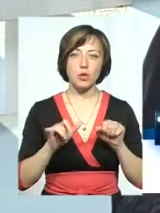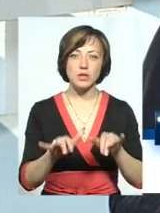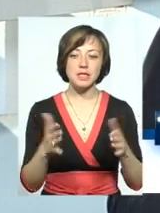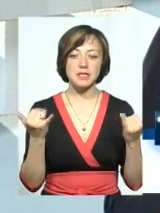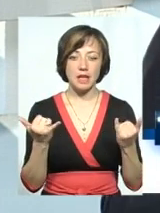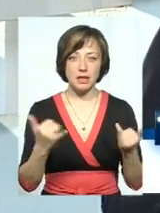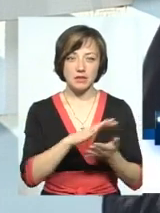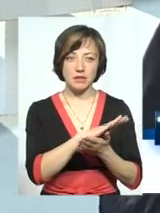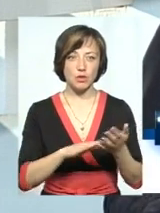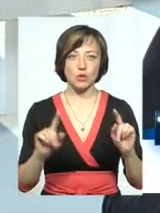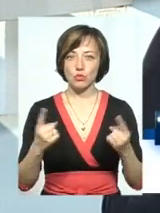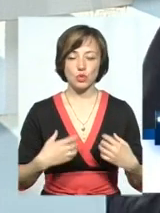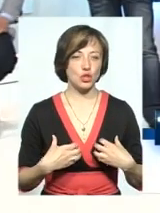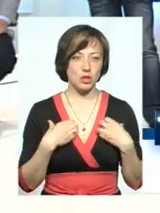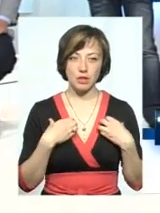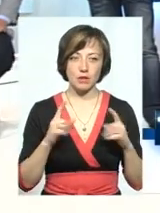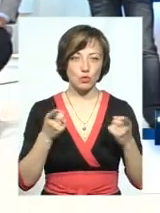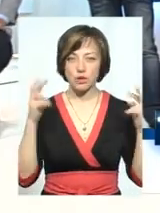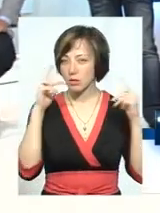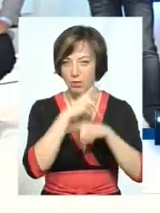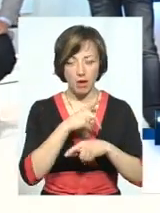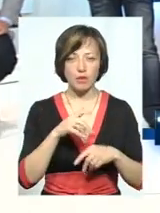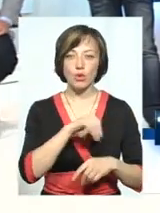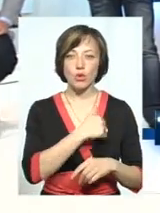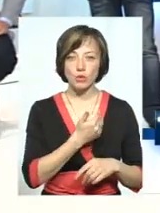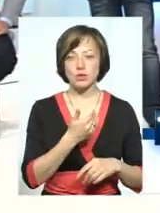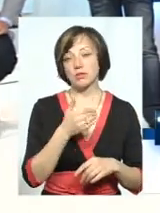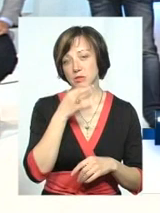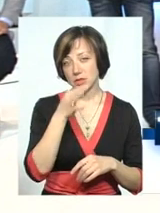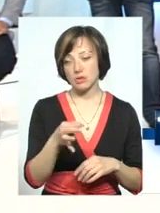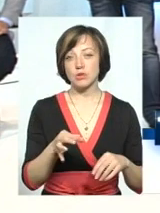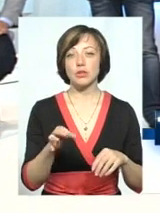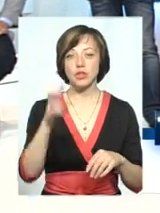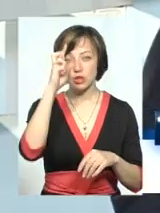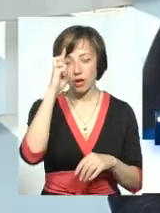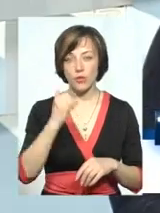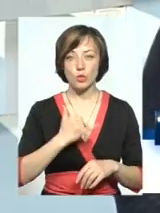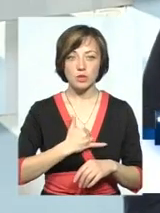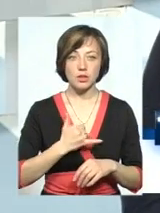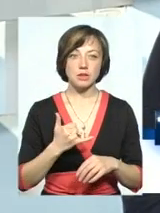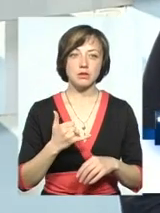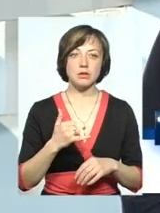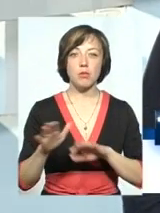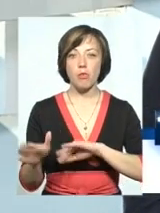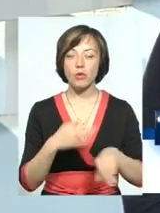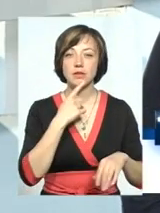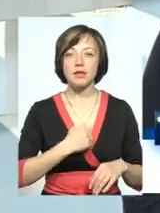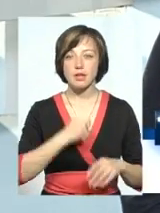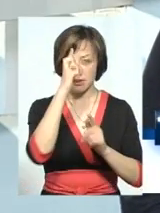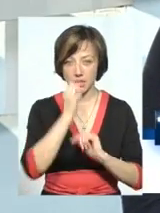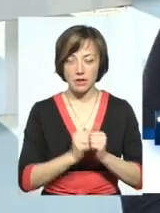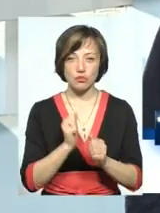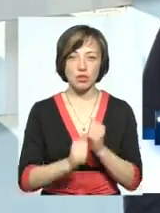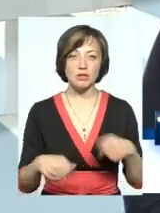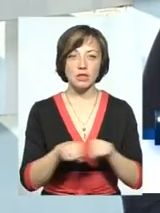який зараз триває, він дуже жахливий, дуже неправильний. Хоч і оправдання, можу сказати державі, що в нас в пострадянських країнах дуже часто так